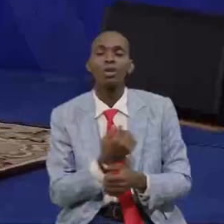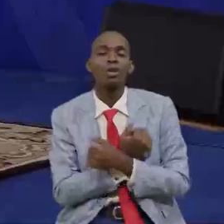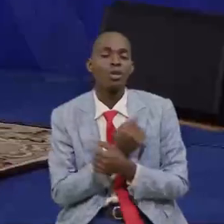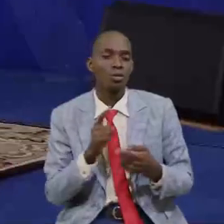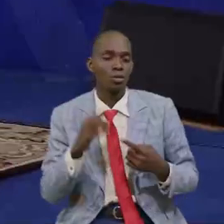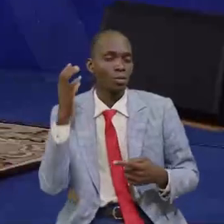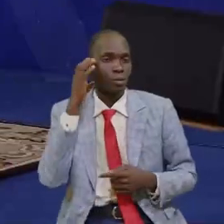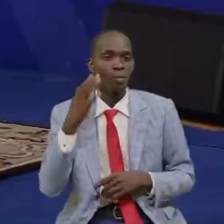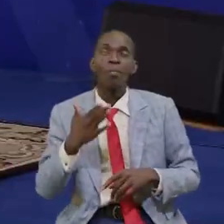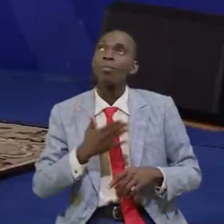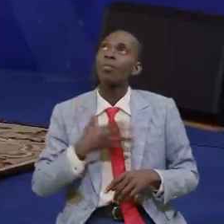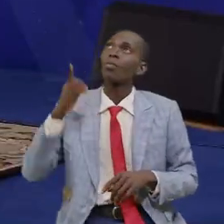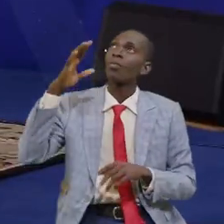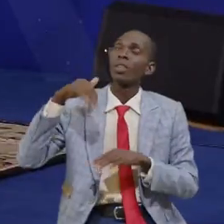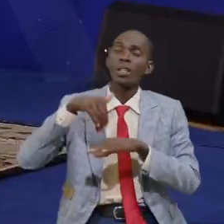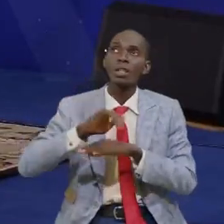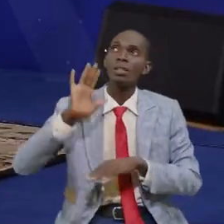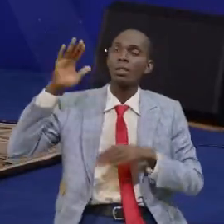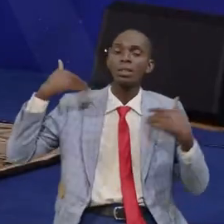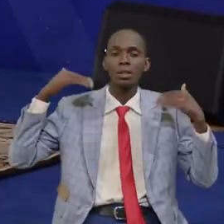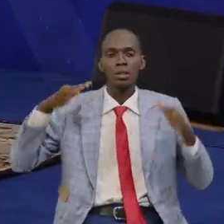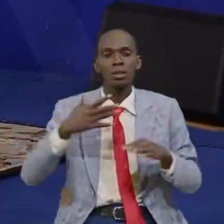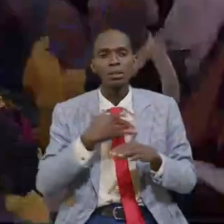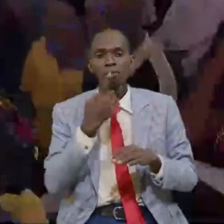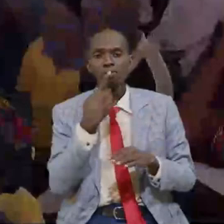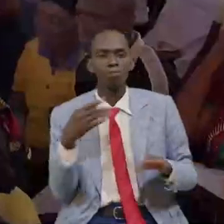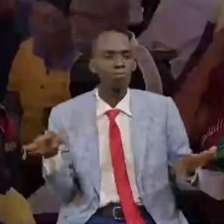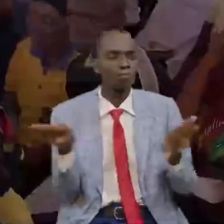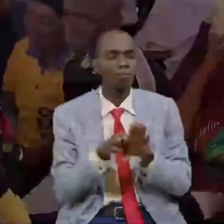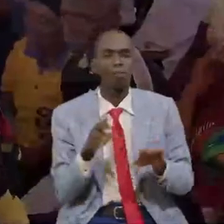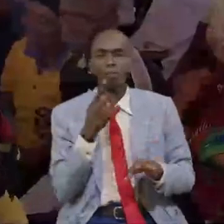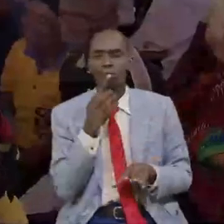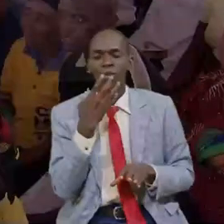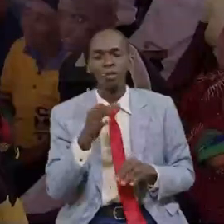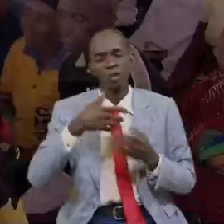a envoyé ses anges et ont fermé la gueule des lions. »